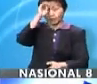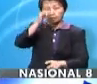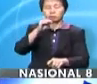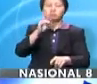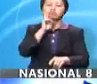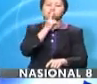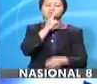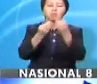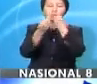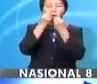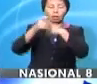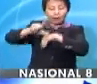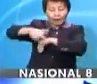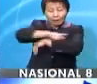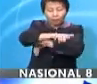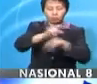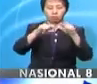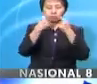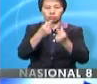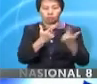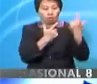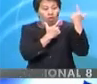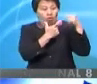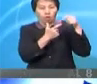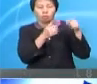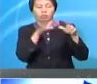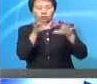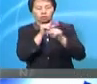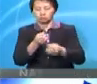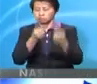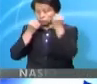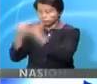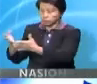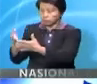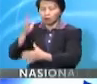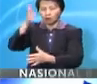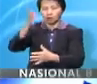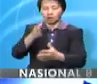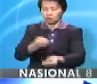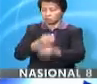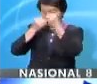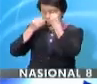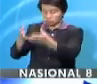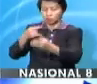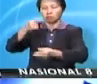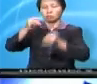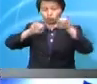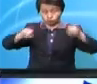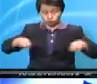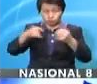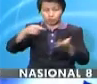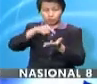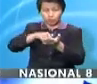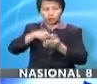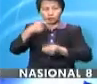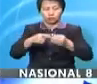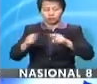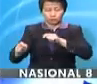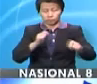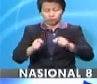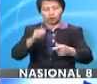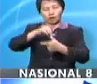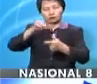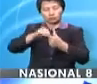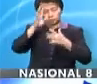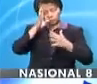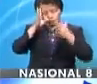sebuah restoran makanan laut oleh kumpulan bersenjata dan memberitahu akan mengumumkan mengenainya Jumaat ini berhubung tindakan